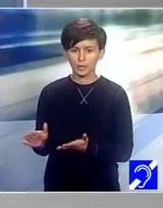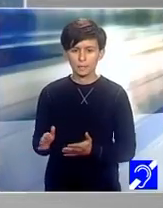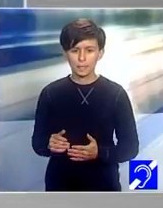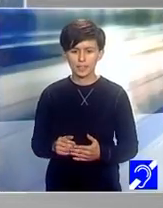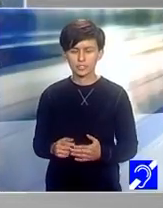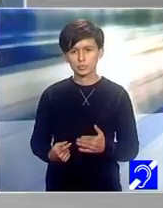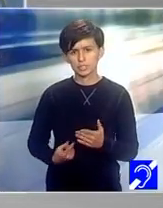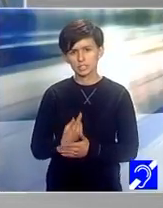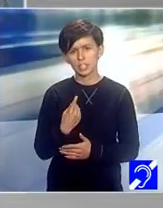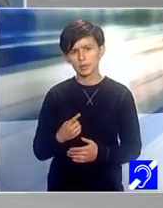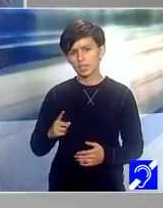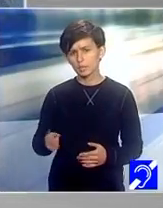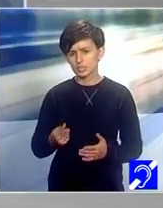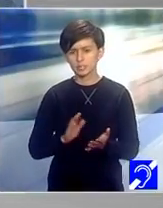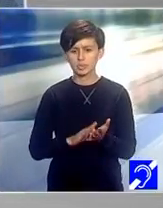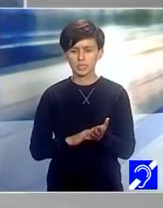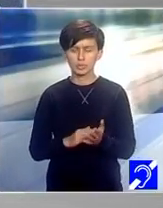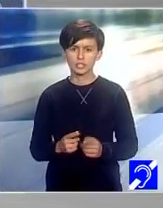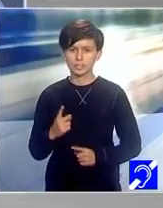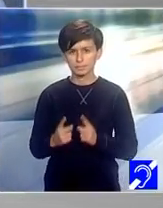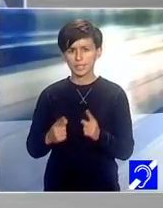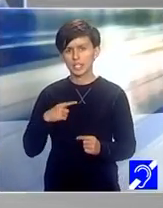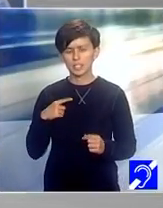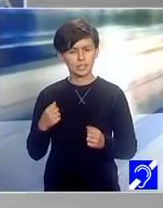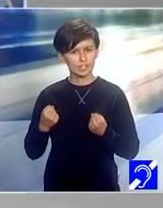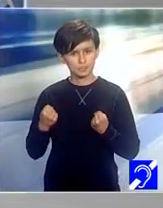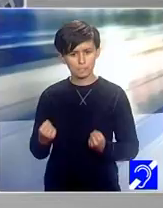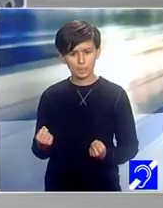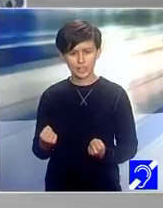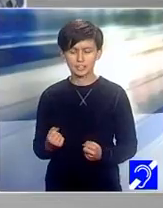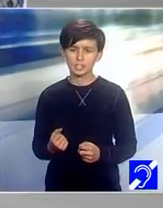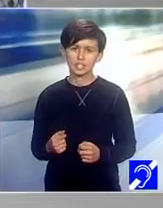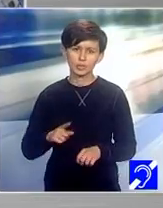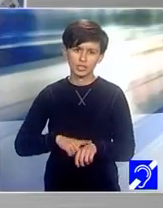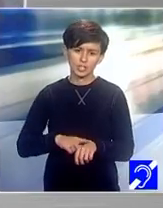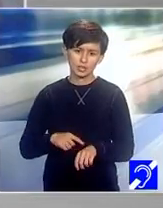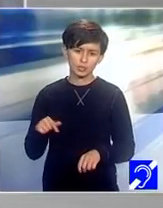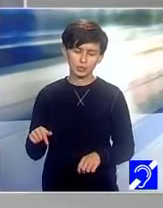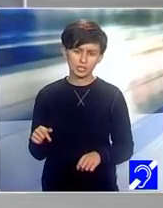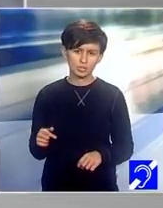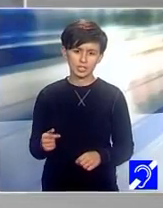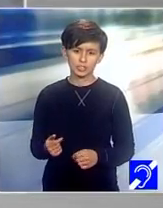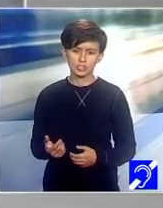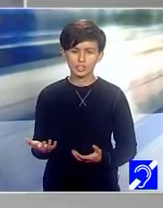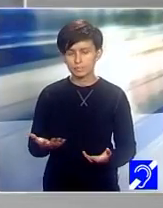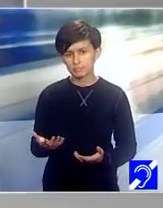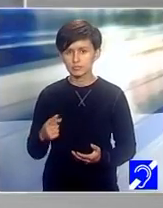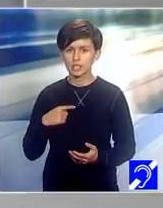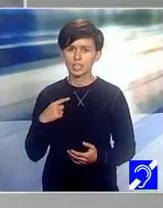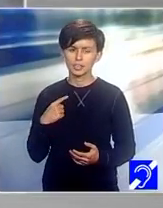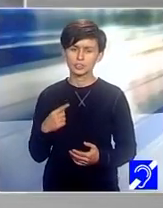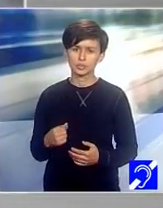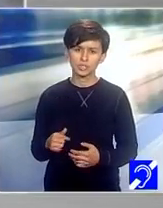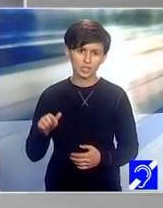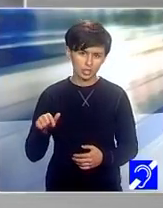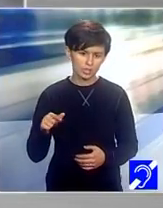de posibile motive. Chiar dacă este greu să zicem în momentul ăsta care sunt, tu fiind